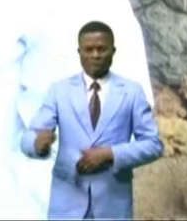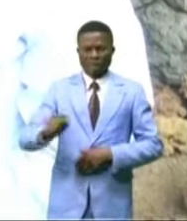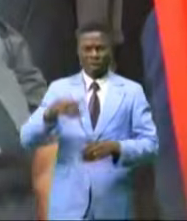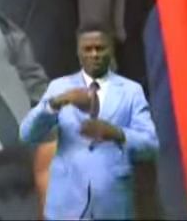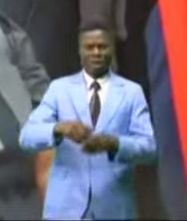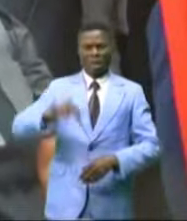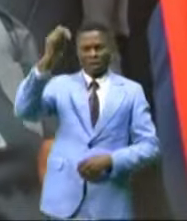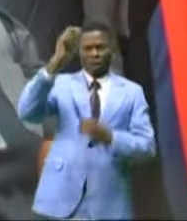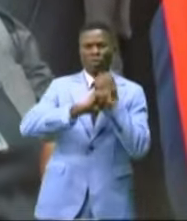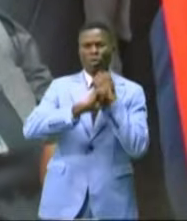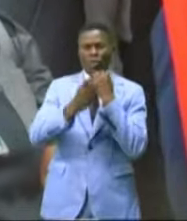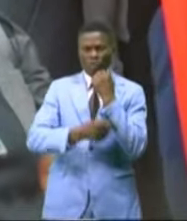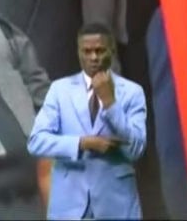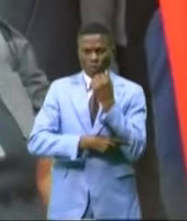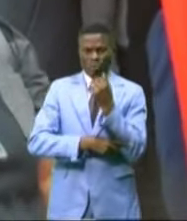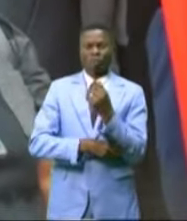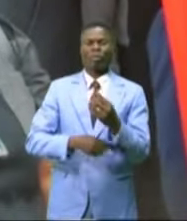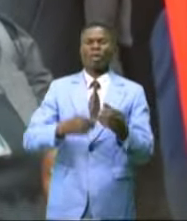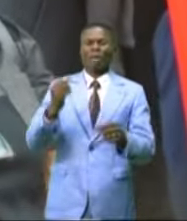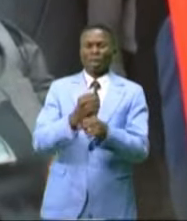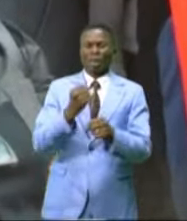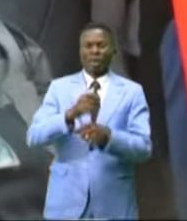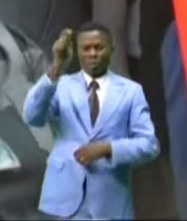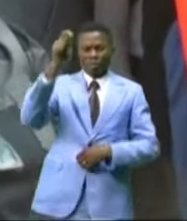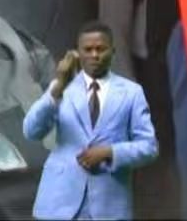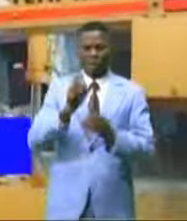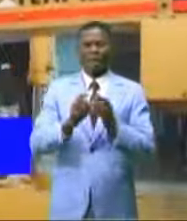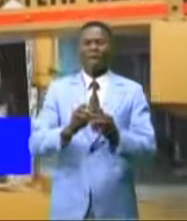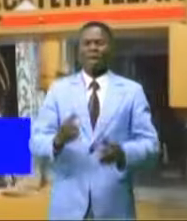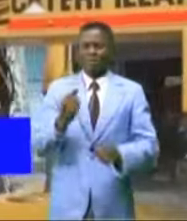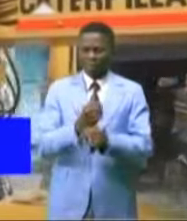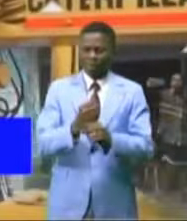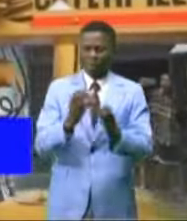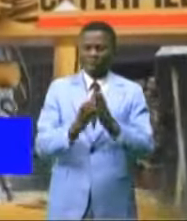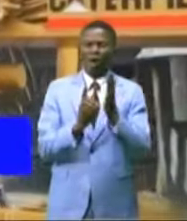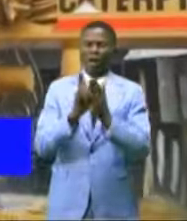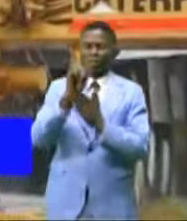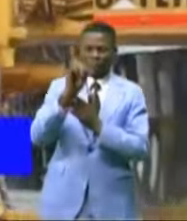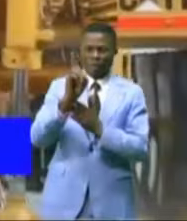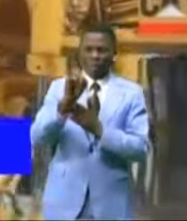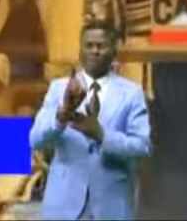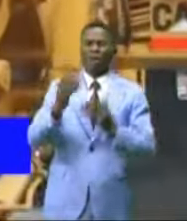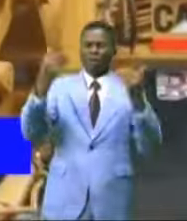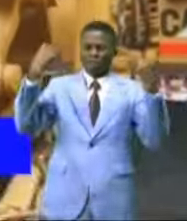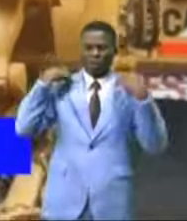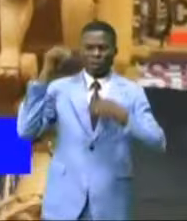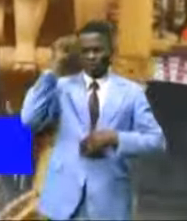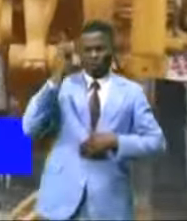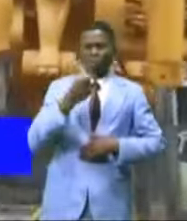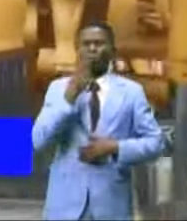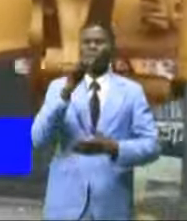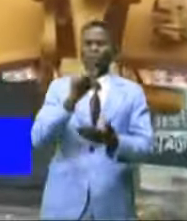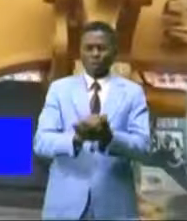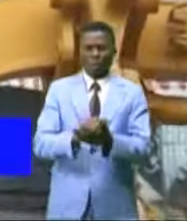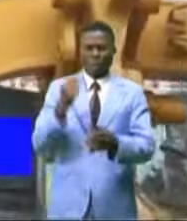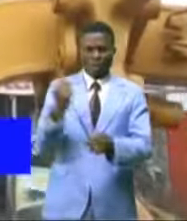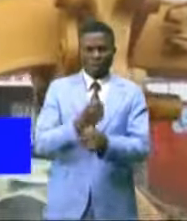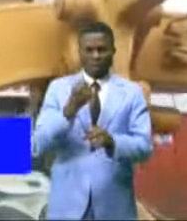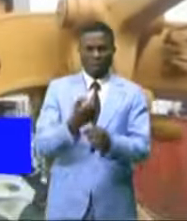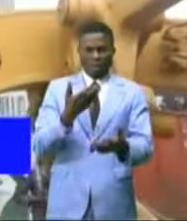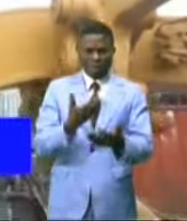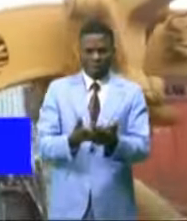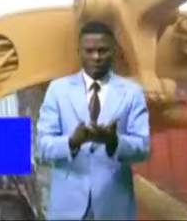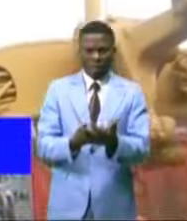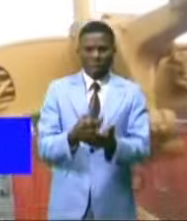kivou car l'état de siège rime avec le développement à martelé piter tiamin kuba rappelons que ces travaux ont un